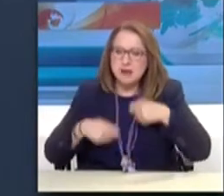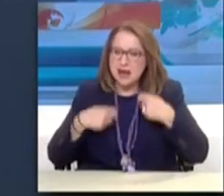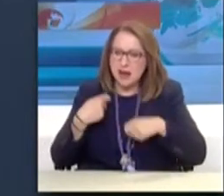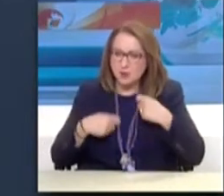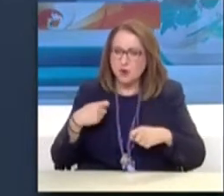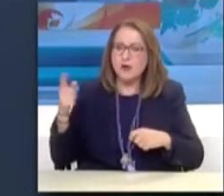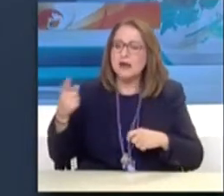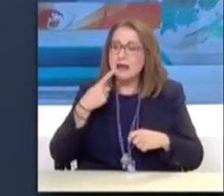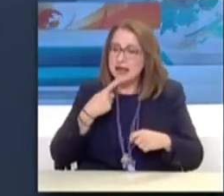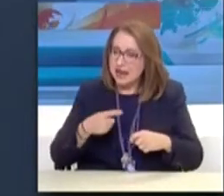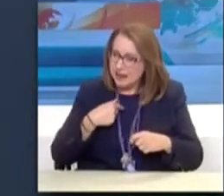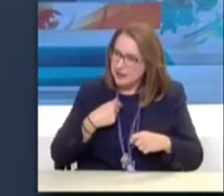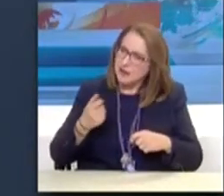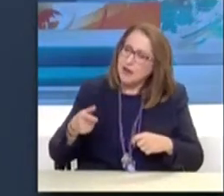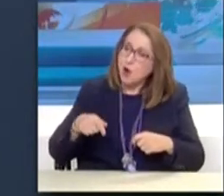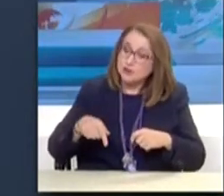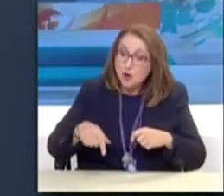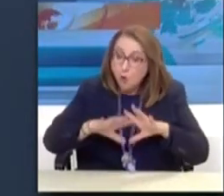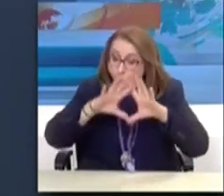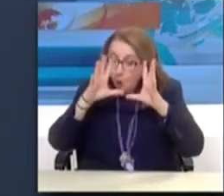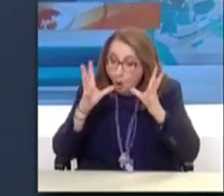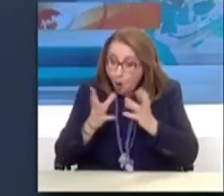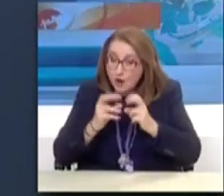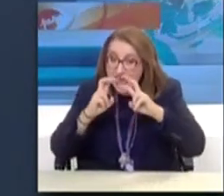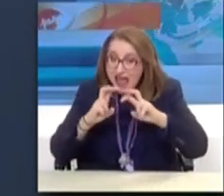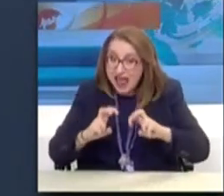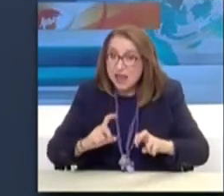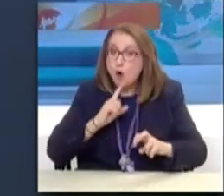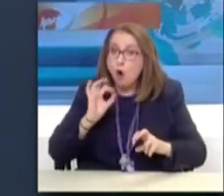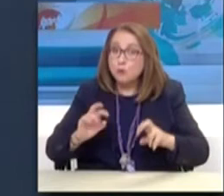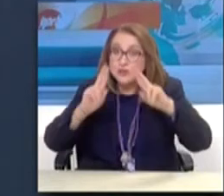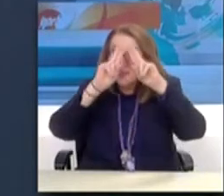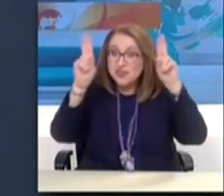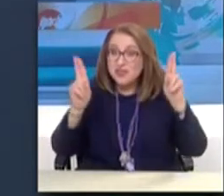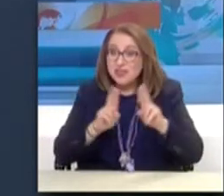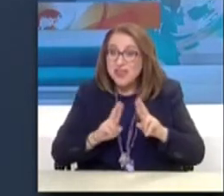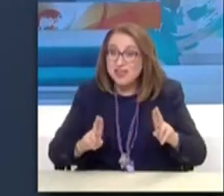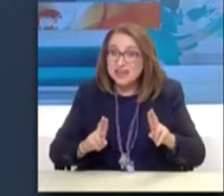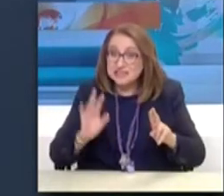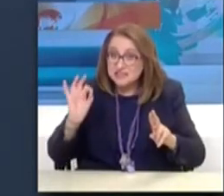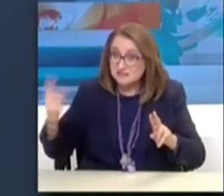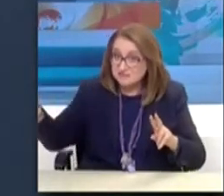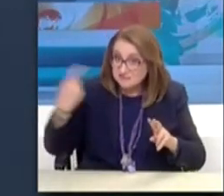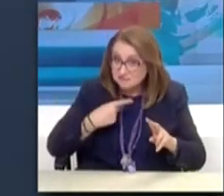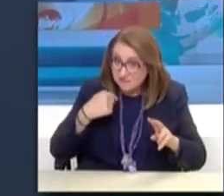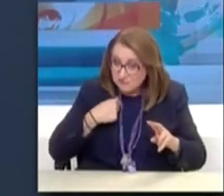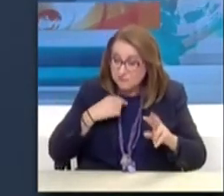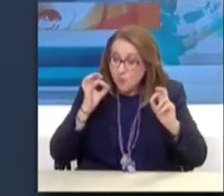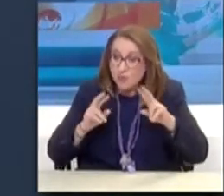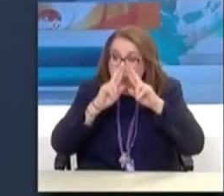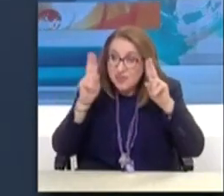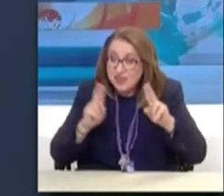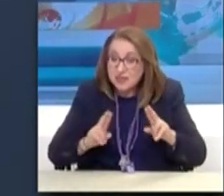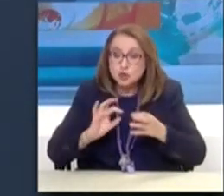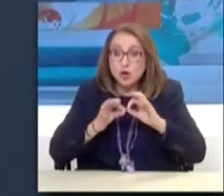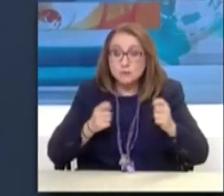στιγμή, σύμφωνα με τις διεθνείς οδηγίες, είναι: ο έλεγχος γίνεται για περιστατικά με αυστηρά κριτήρια που